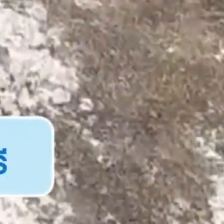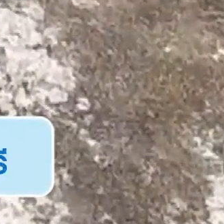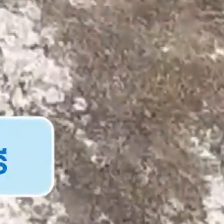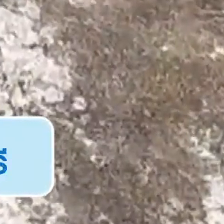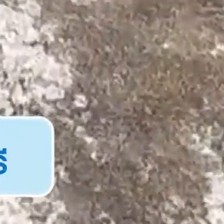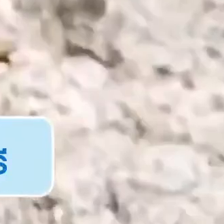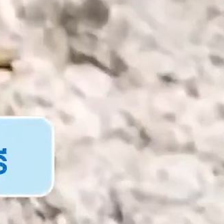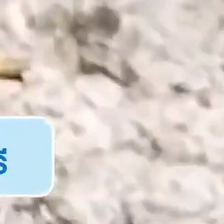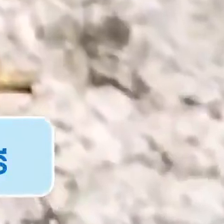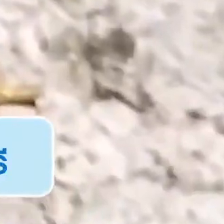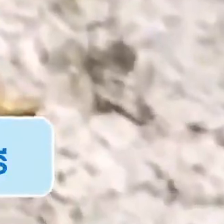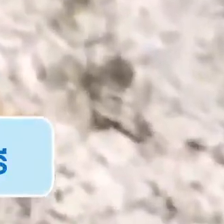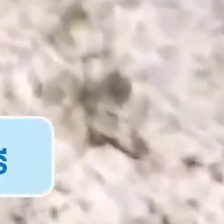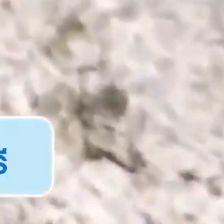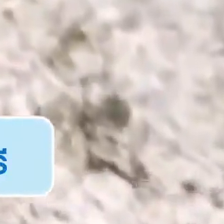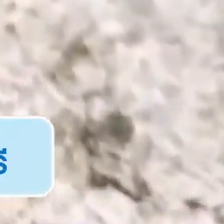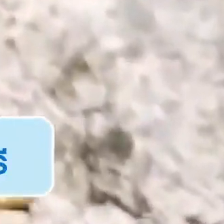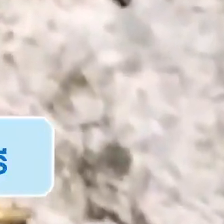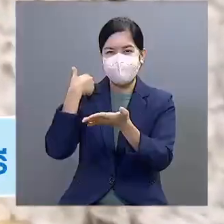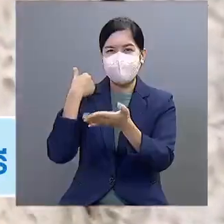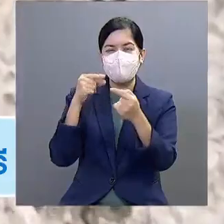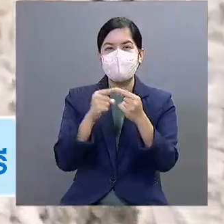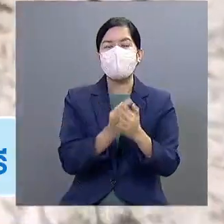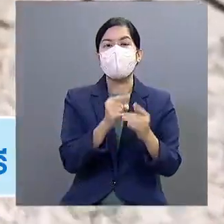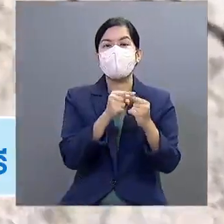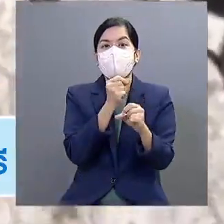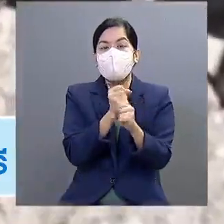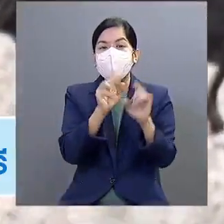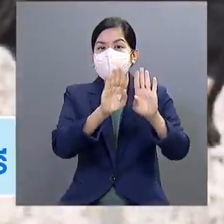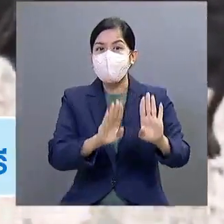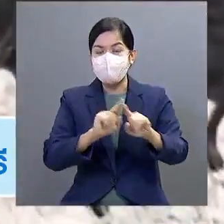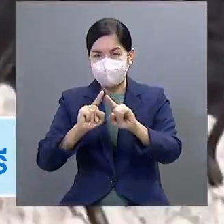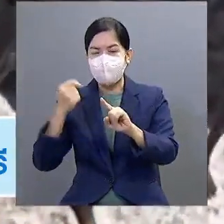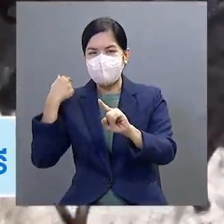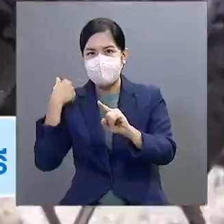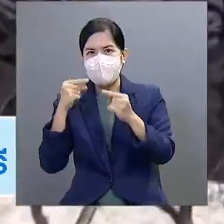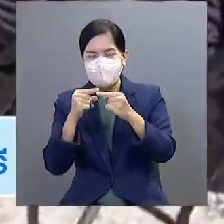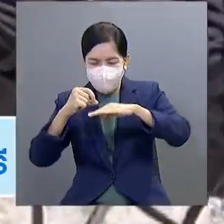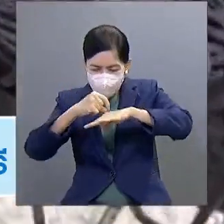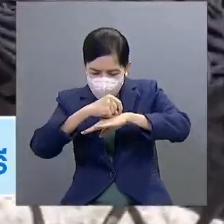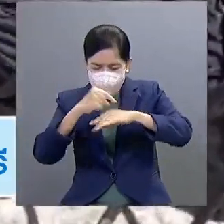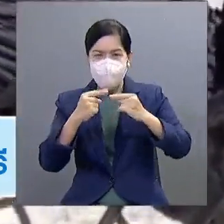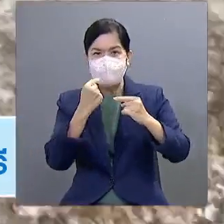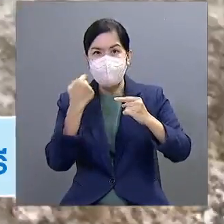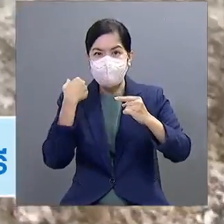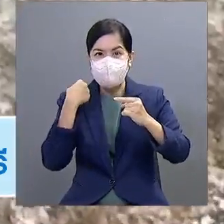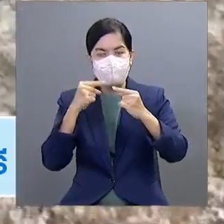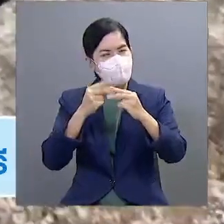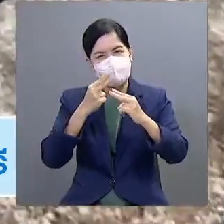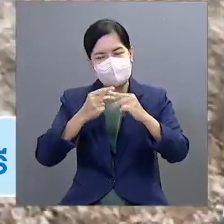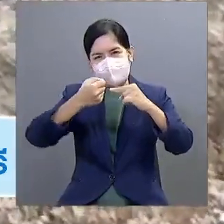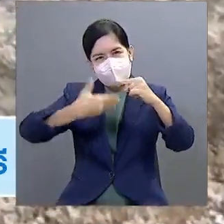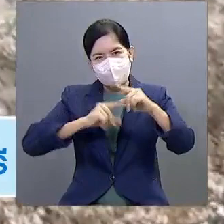เลยครับทำให้คุณมนตรีนั้นต่อยอดทำแมลงขึ้นมาอีกหลายตัวหลายชนิดครับไม่ว่าจะเป็นมดแดง ต่อเงินแล้วก็ต่อทองครับขายในราค